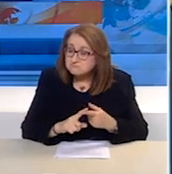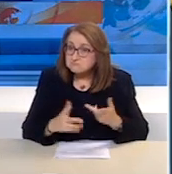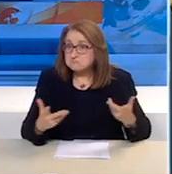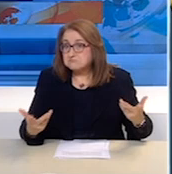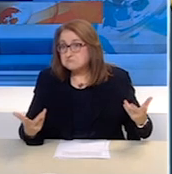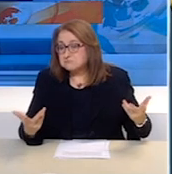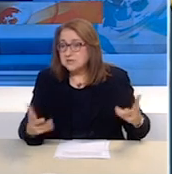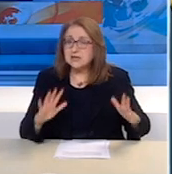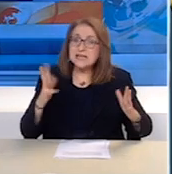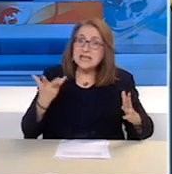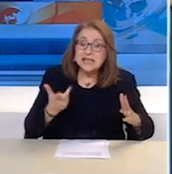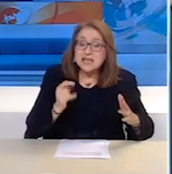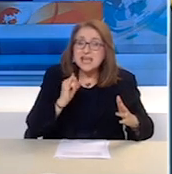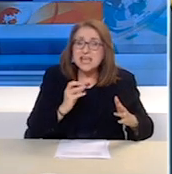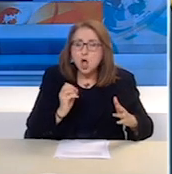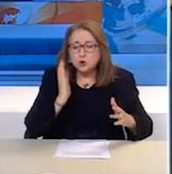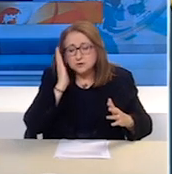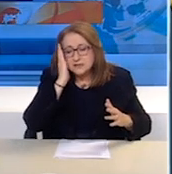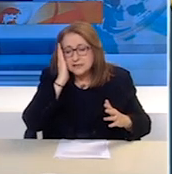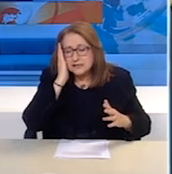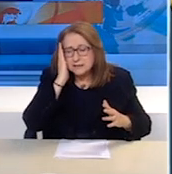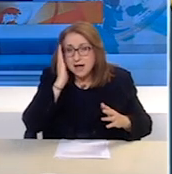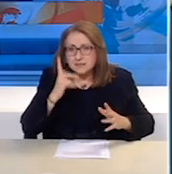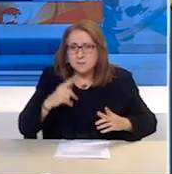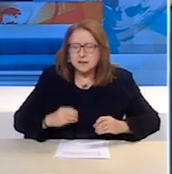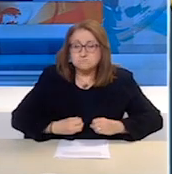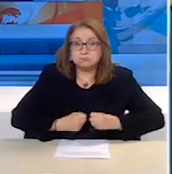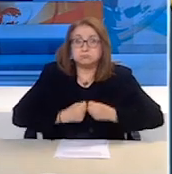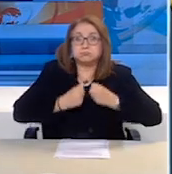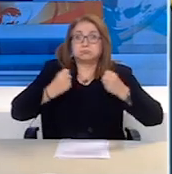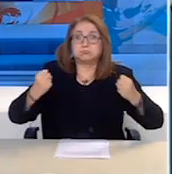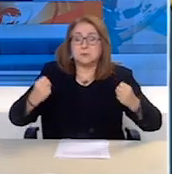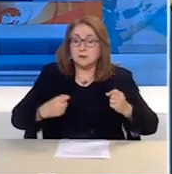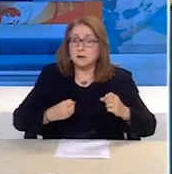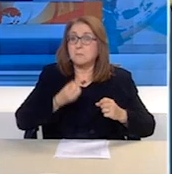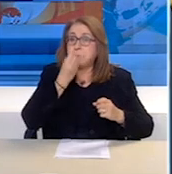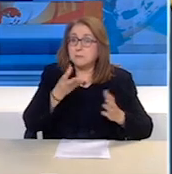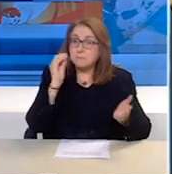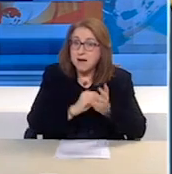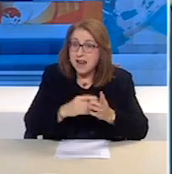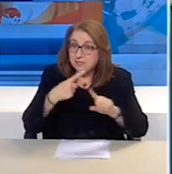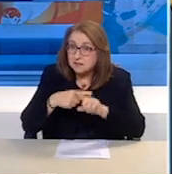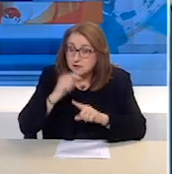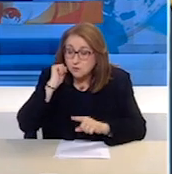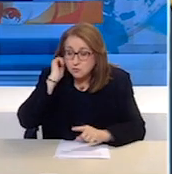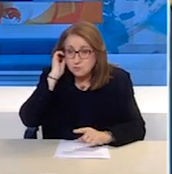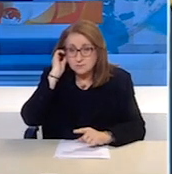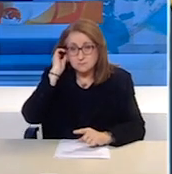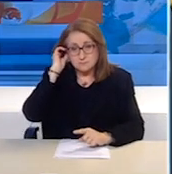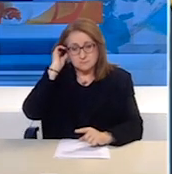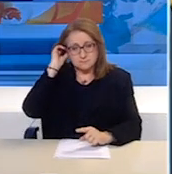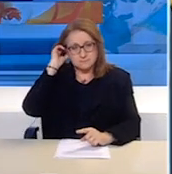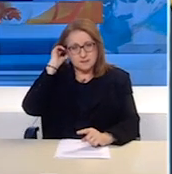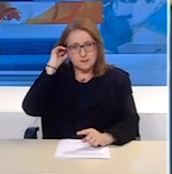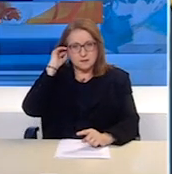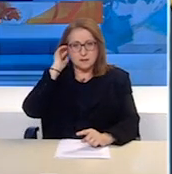ανείχνευσες επειδή κάτι άλλο αναζωπυρώνει κατά κάποιο τρόπο την παρουσία του ιού ή του ίδιου του γενετικού υλικού του ιού, χωρίς αυτό